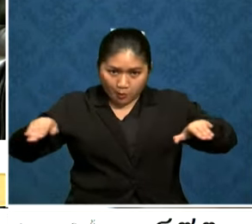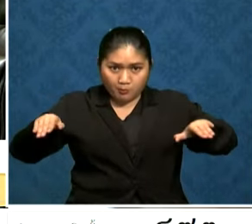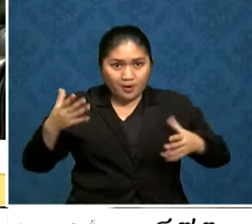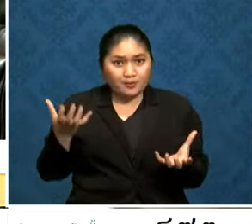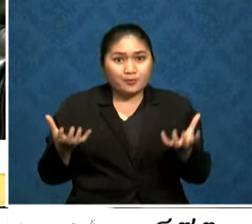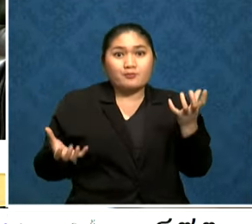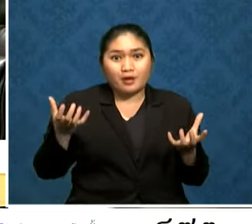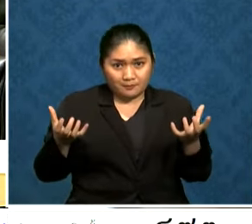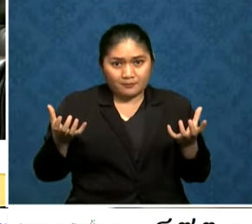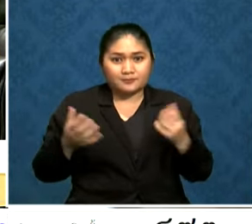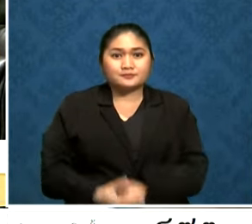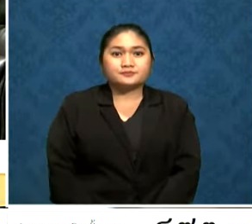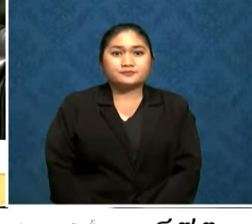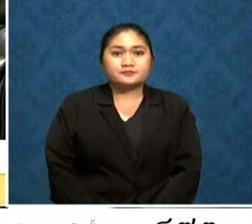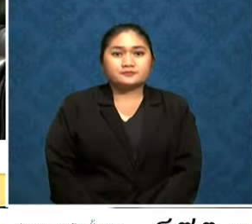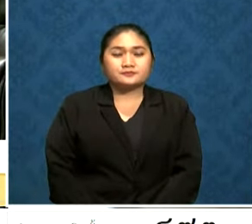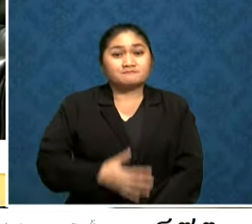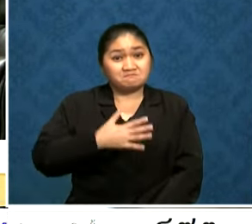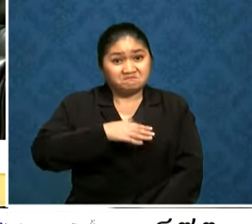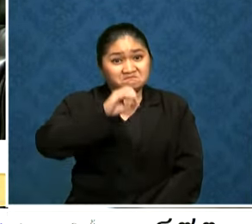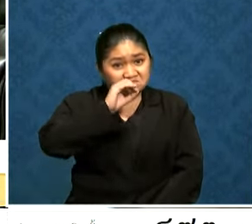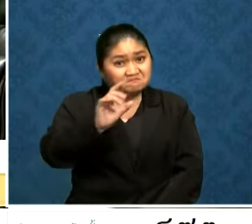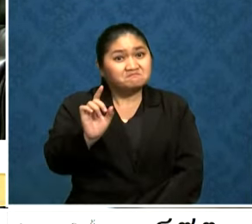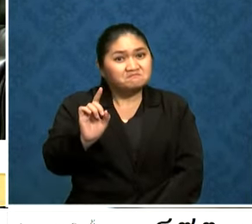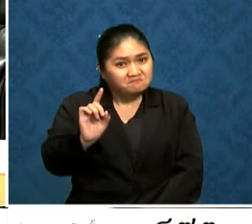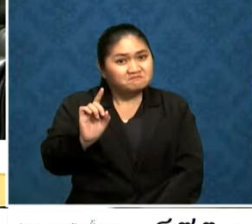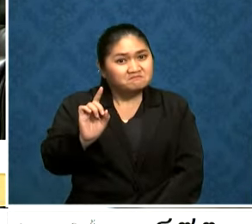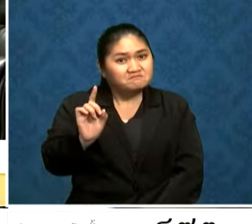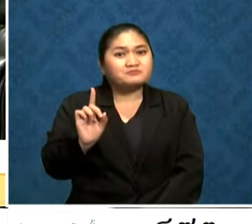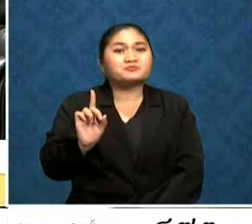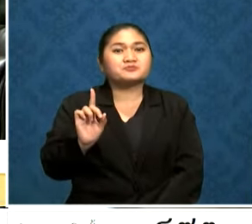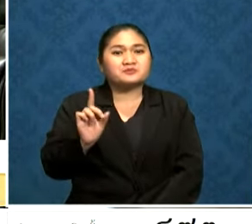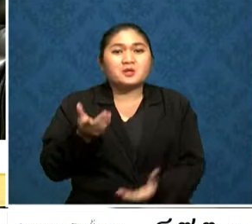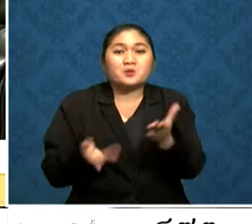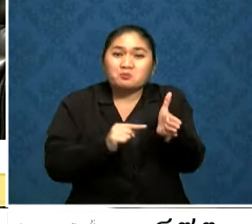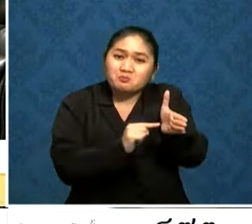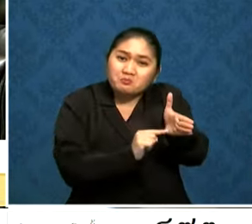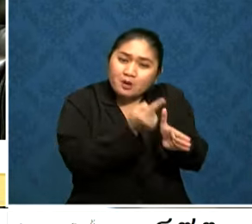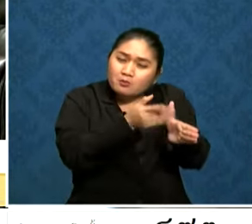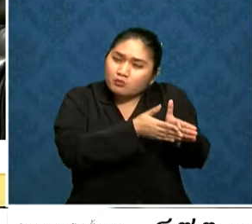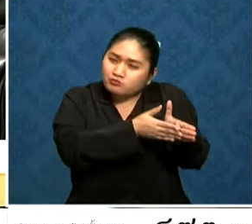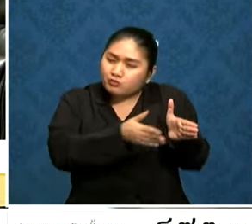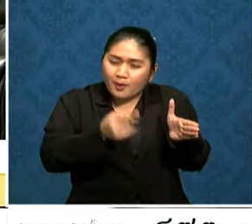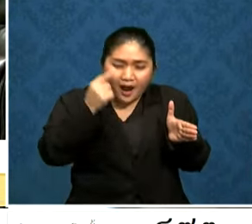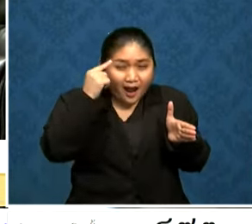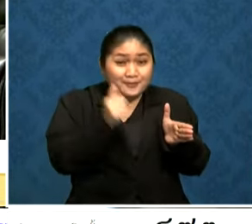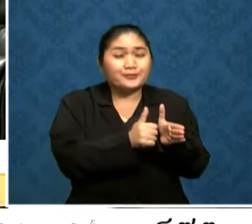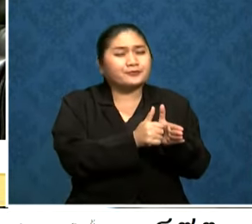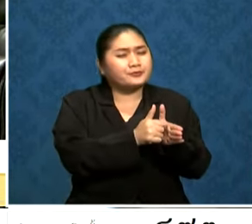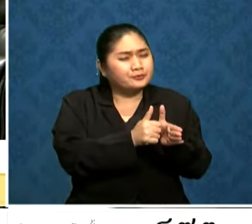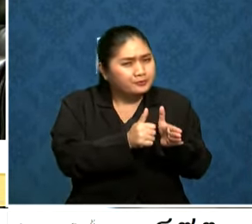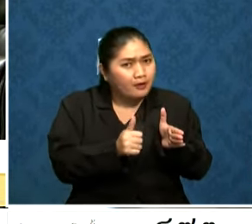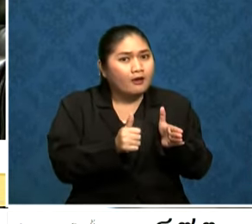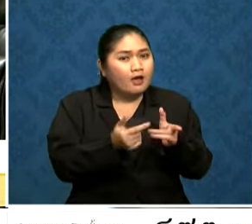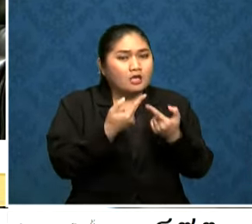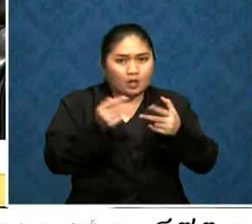มมากขึ้นที่ผมพูแบนี้ครับก็เพรวาแม้อาจะเริ่มตนมาจากเจธนาที่ดีครับแต่การไปกำหน